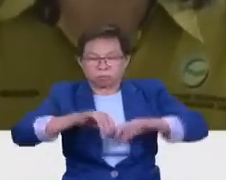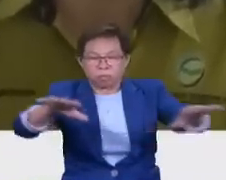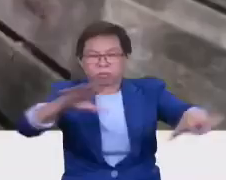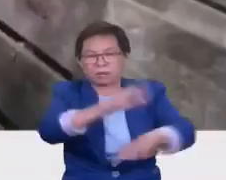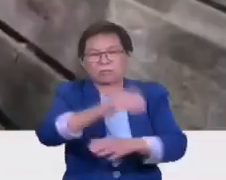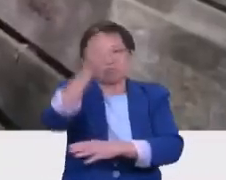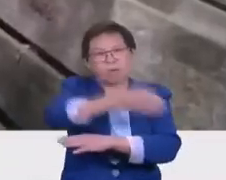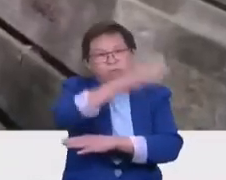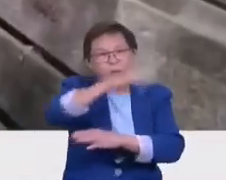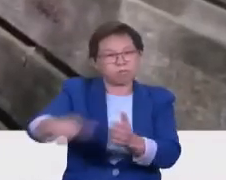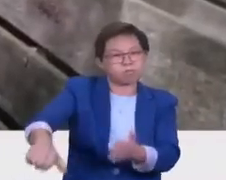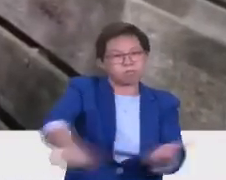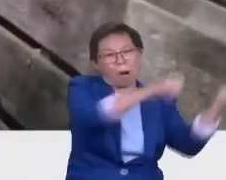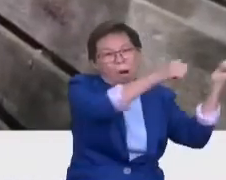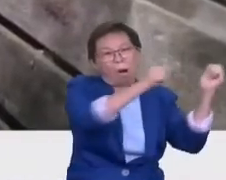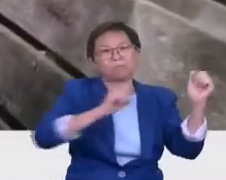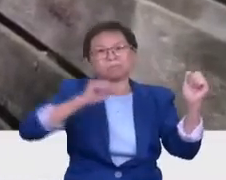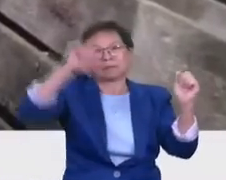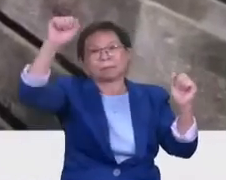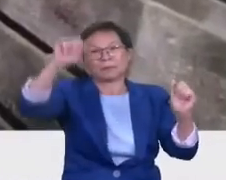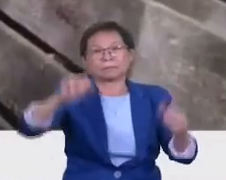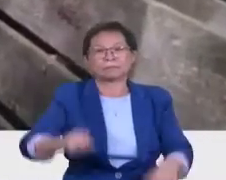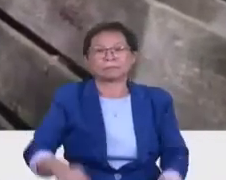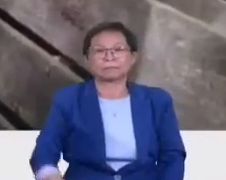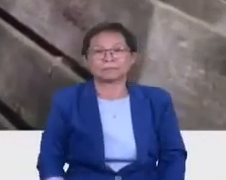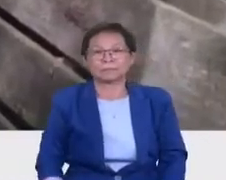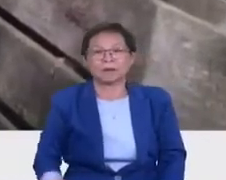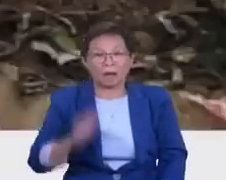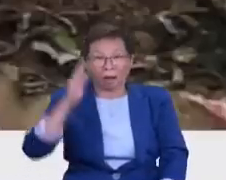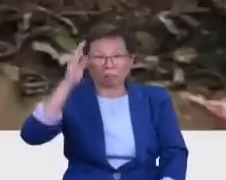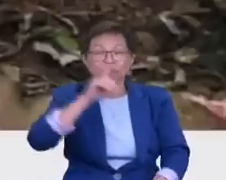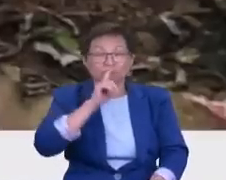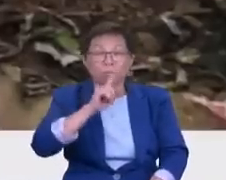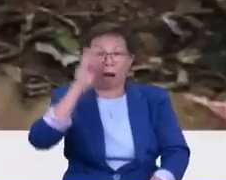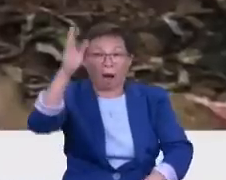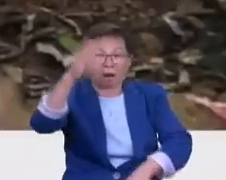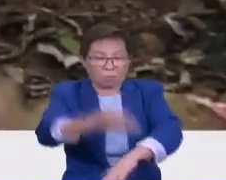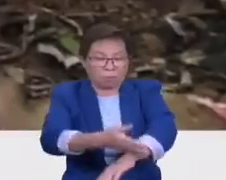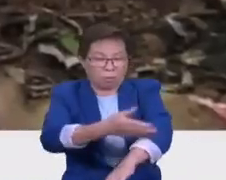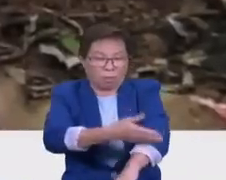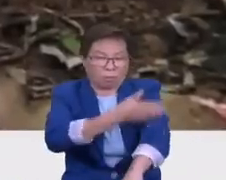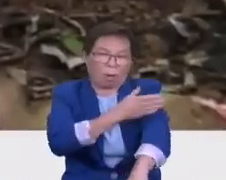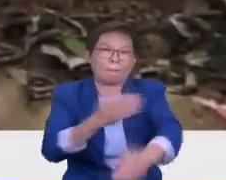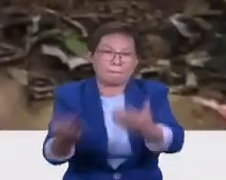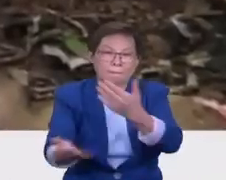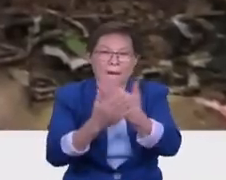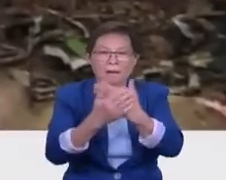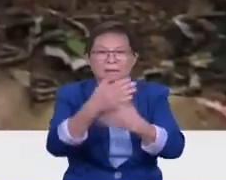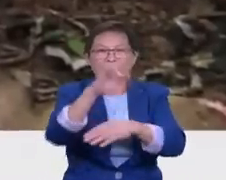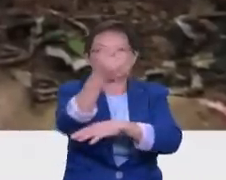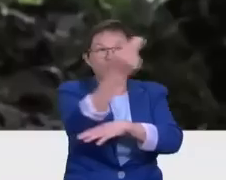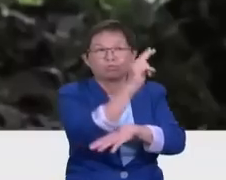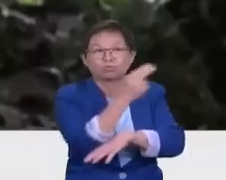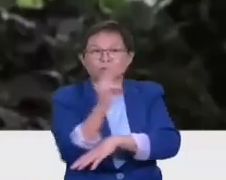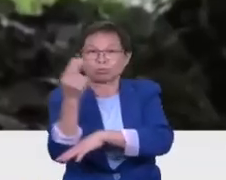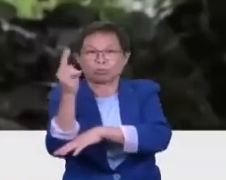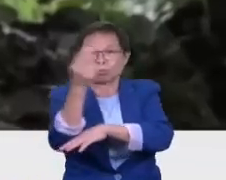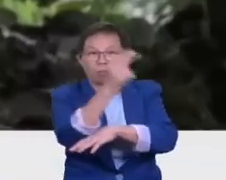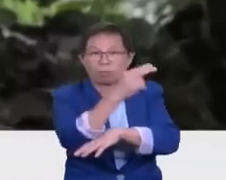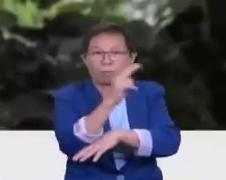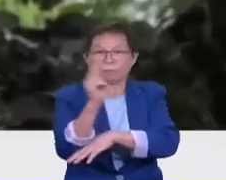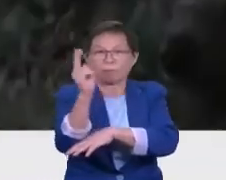di Sabah sudah tentunya keadaan akan pulih semula dan di hutan-hutan itu